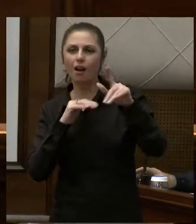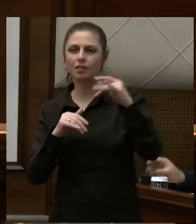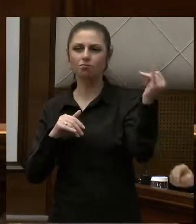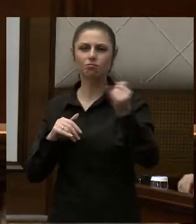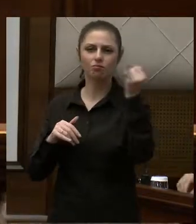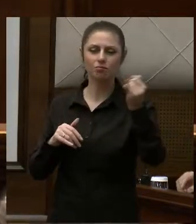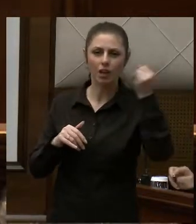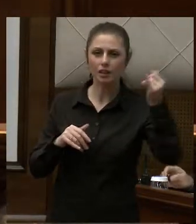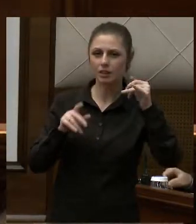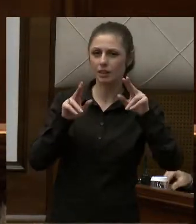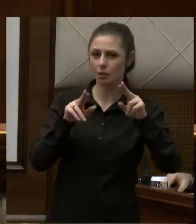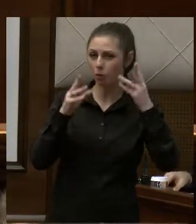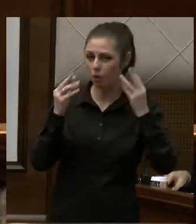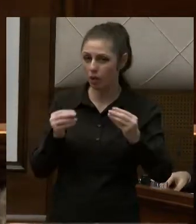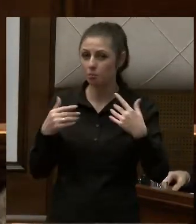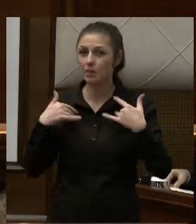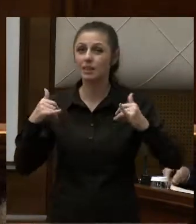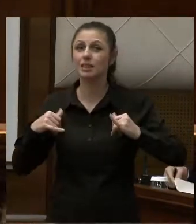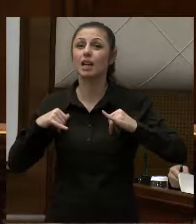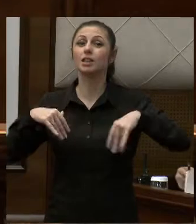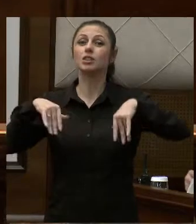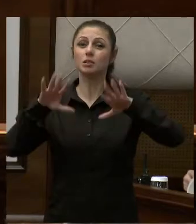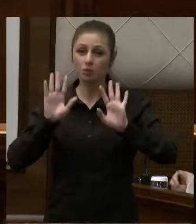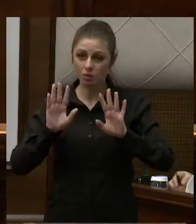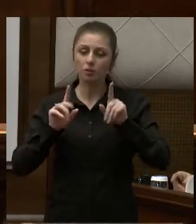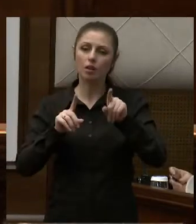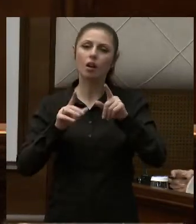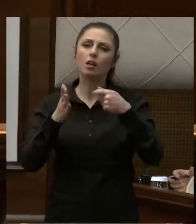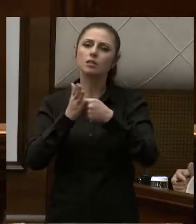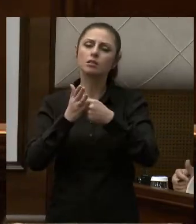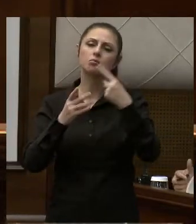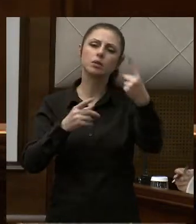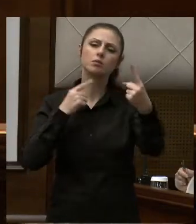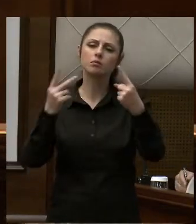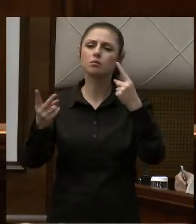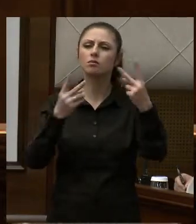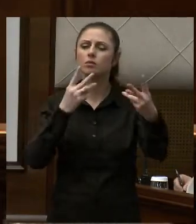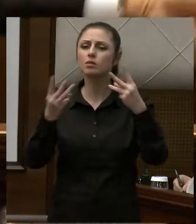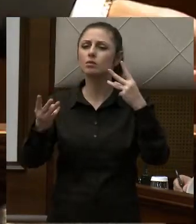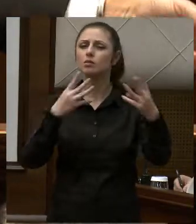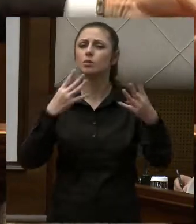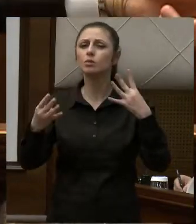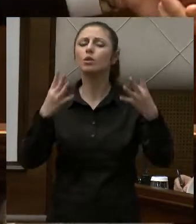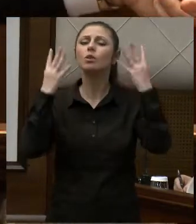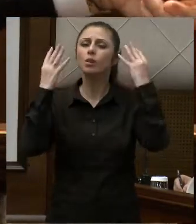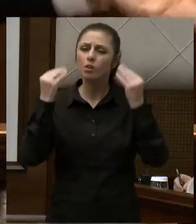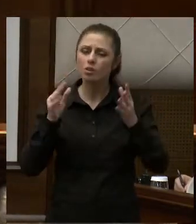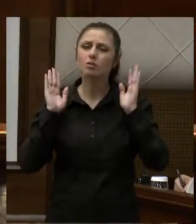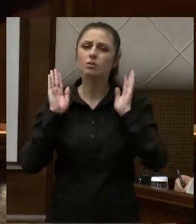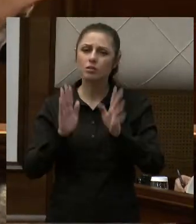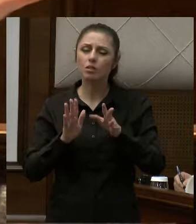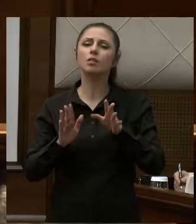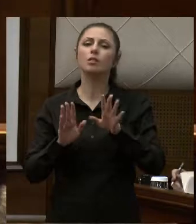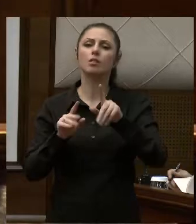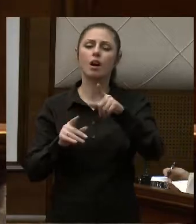durumda olan, bizi rahatsız eden bu sokakların isimlerini geri versinler. Önüne bir koysunlar, iki koysunlar, üç koysunlar, roman rakamı koysunlar, ne